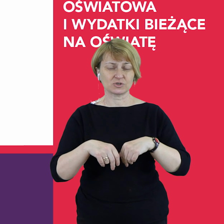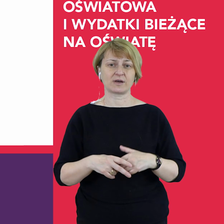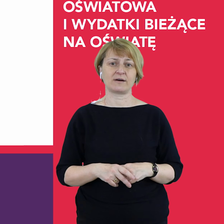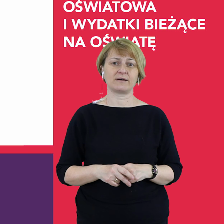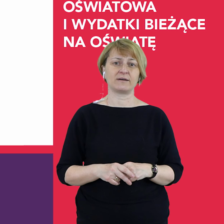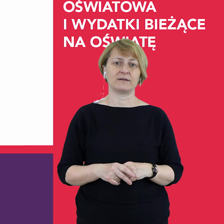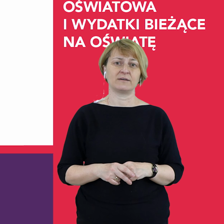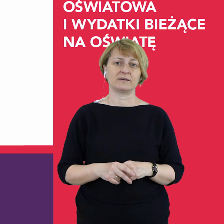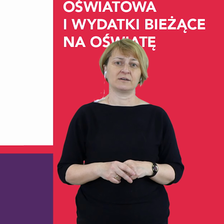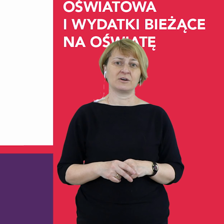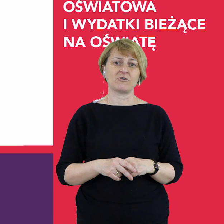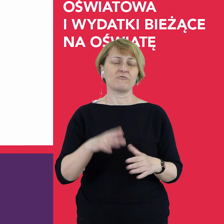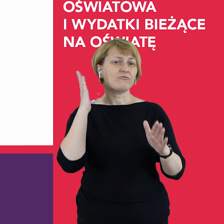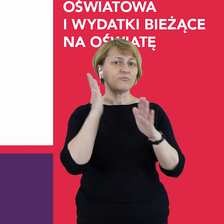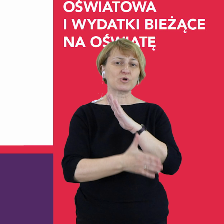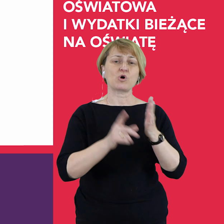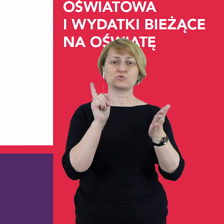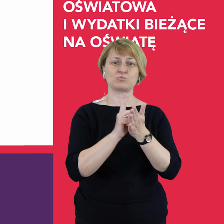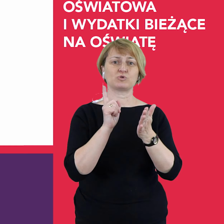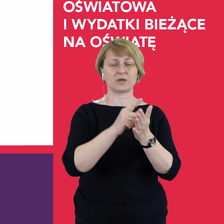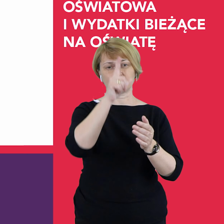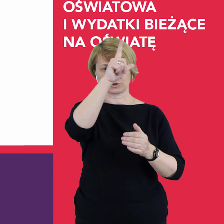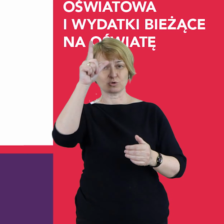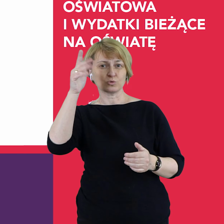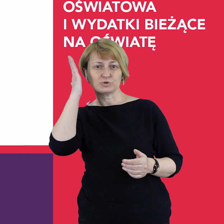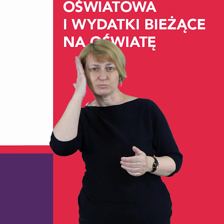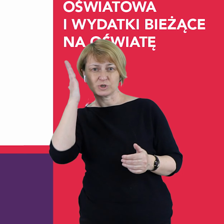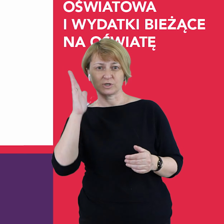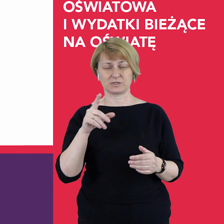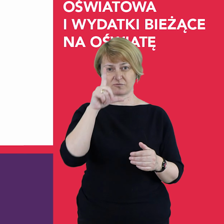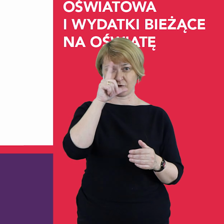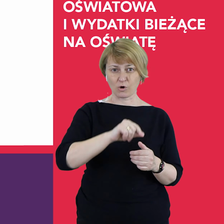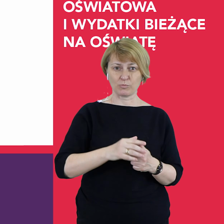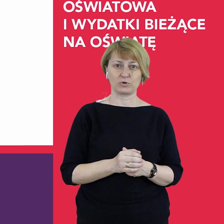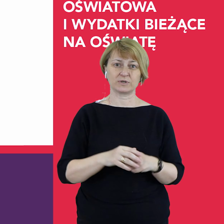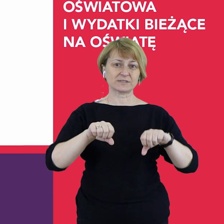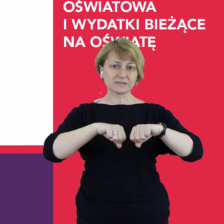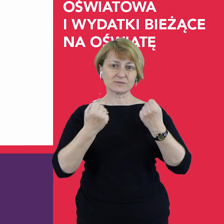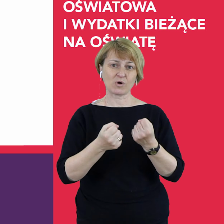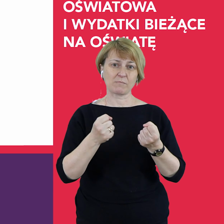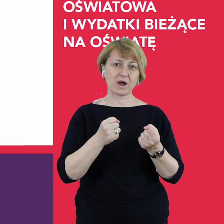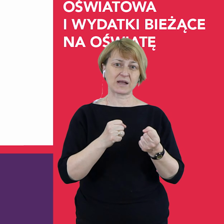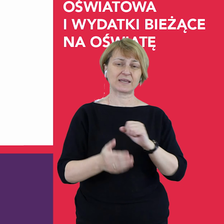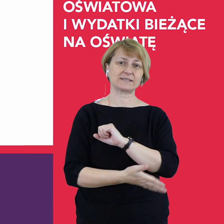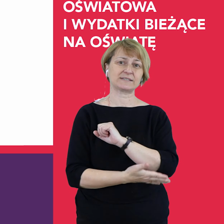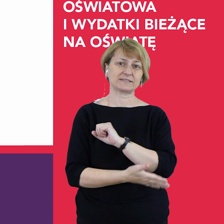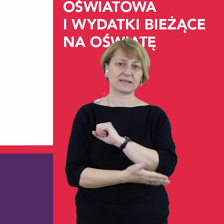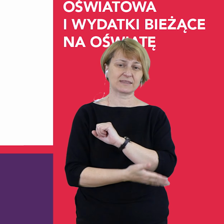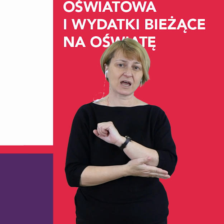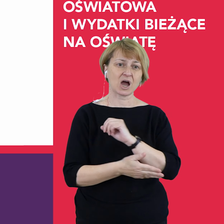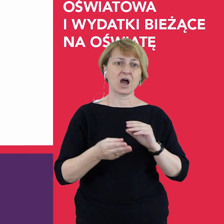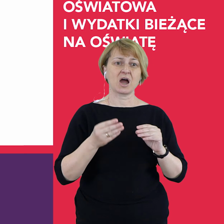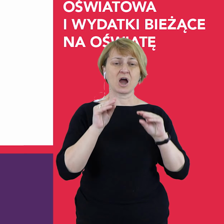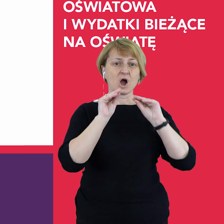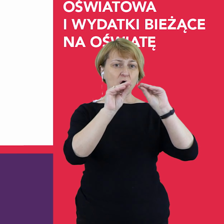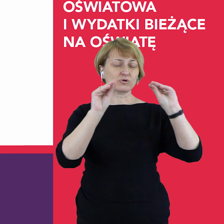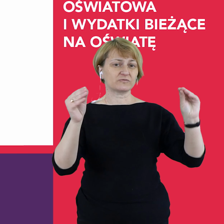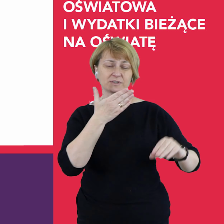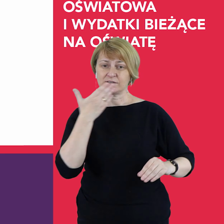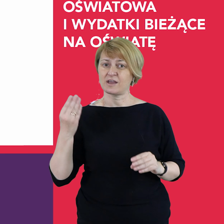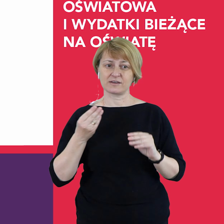czyli reszta z tej kwoty 39% to są wprost podatki mieszkańców. Czyli mamy do czynienia ze złamaniem tej zasady, w której oświata